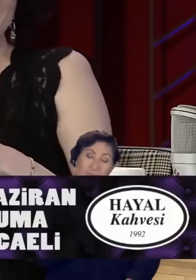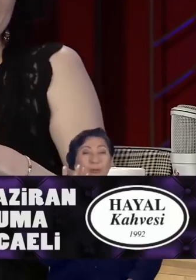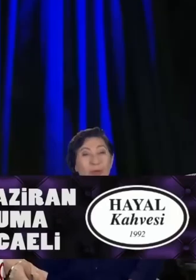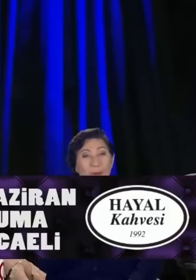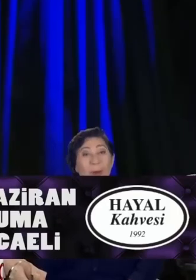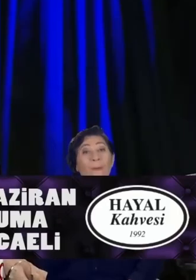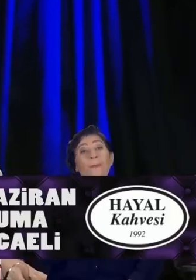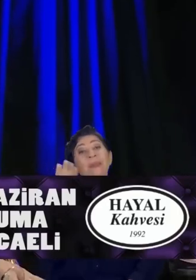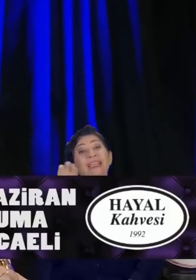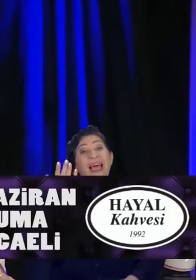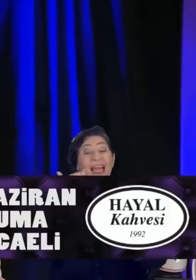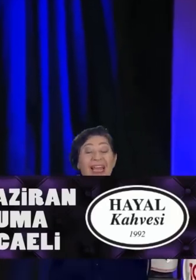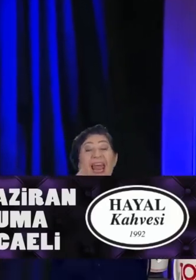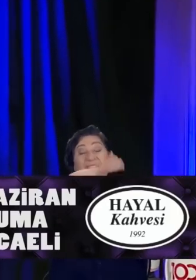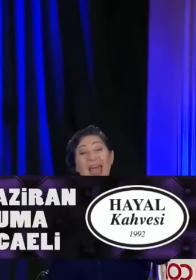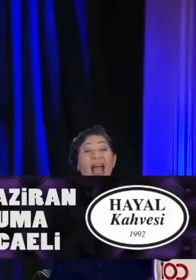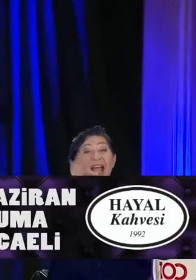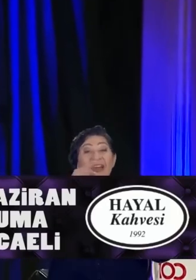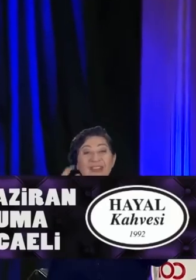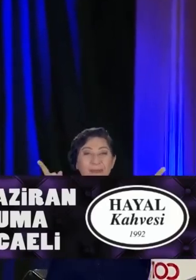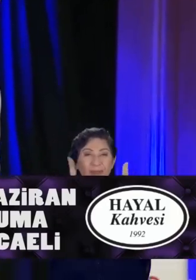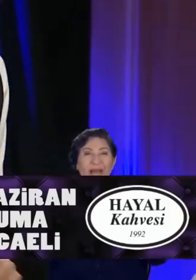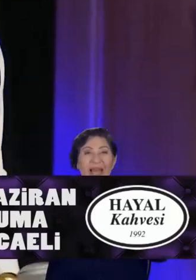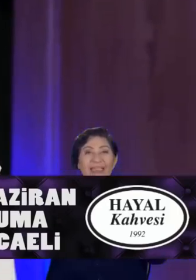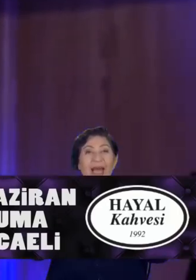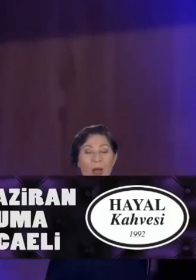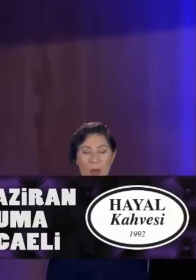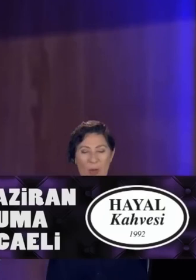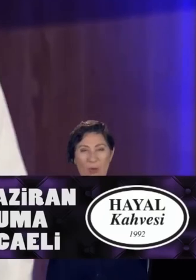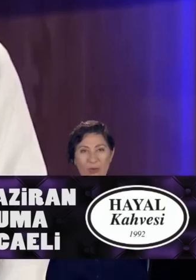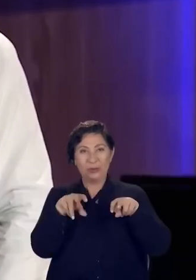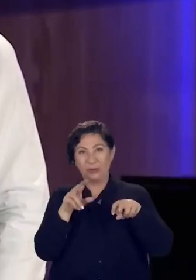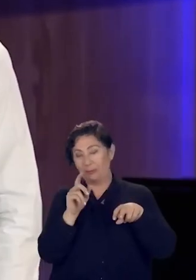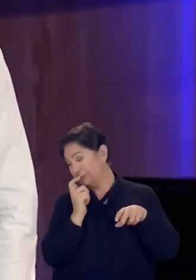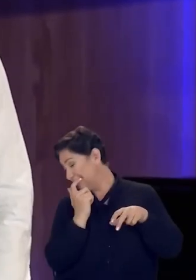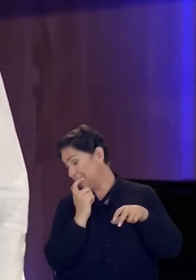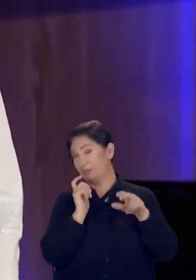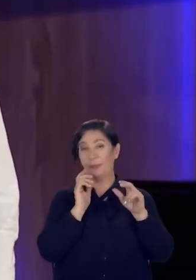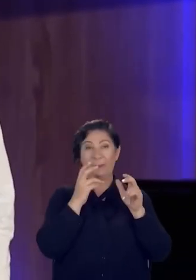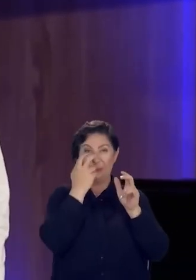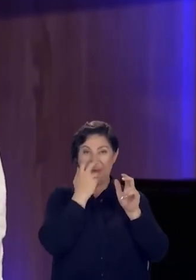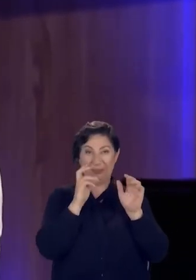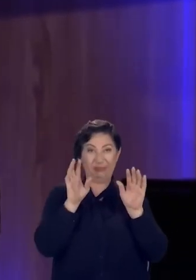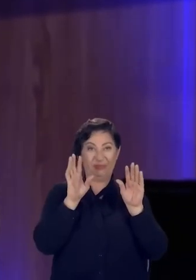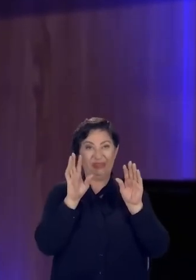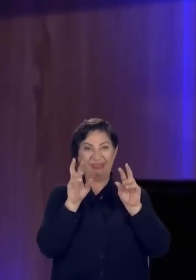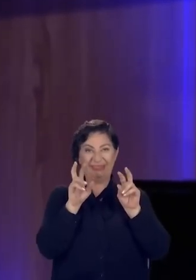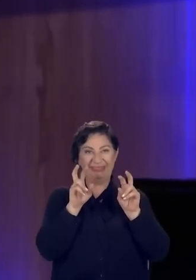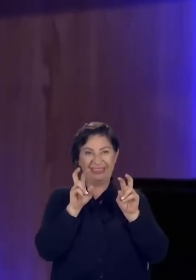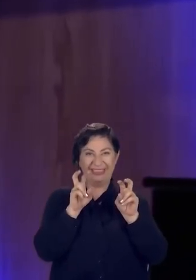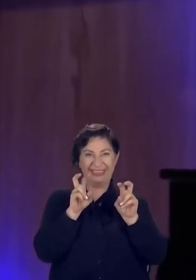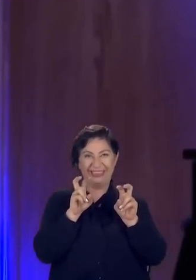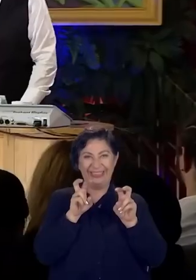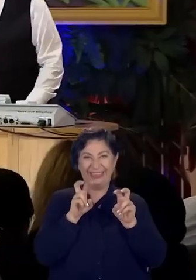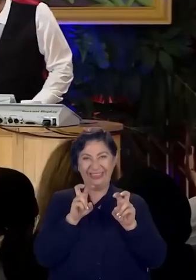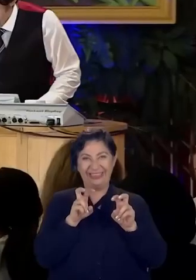oluyor. Mesela genelde bir kafede filan buluştuğunda arkadaşlarla otururken filan şöyle bir dikkat oluyor. Yani yeteri kadar yumuşak mı filan diye.